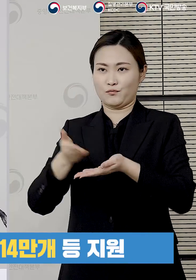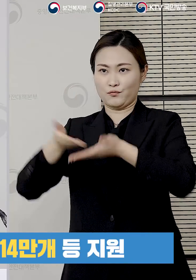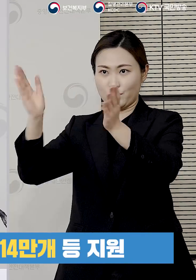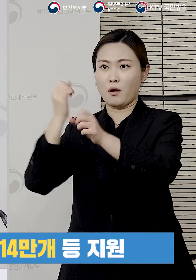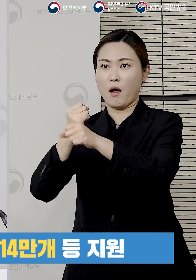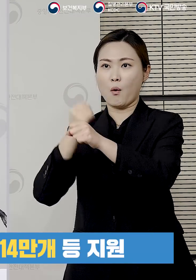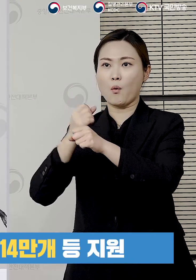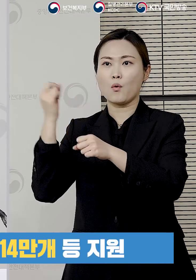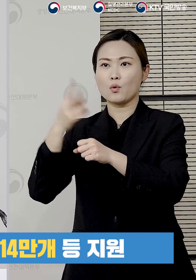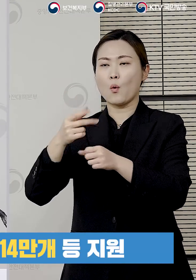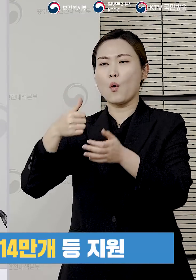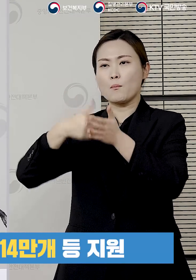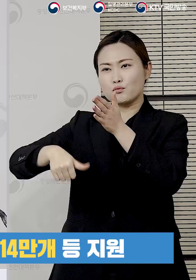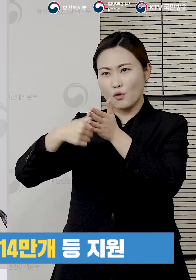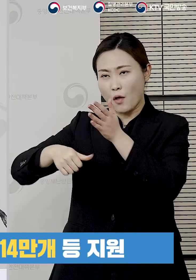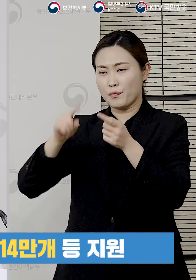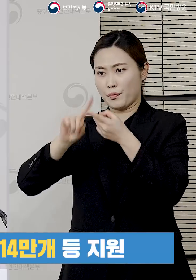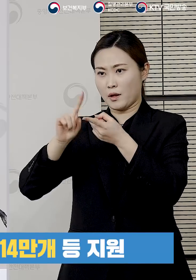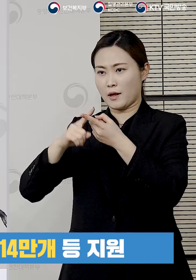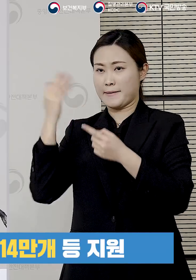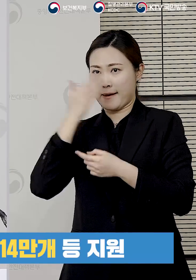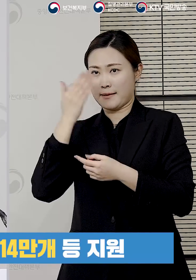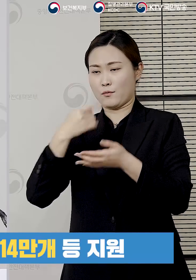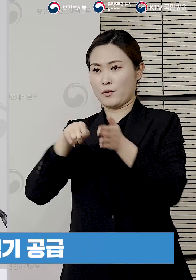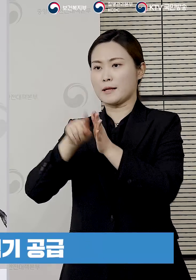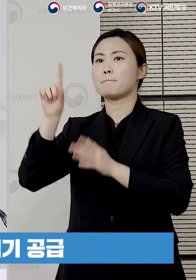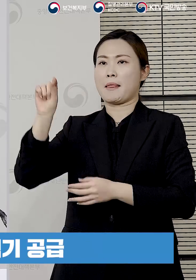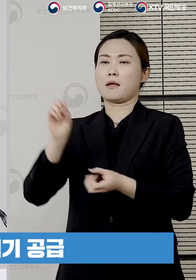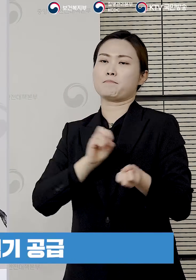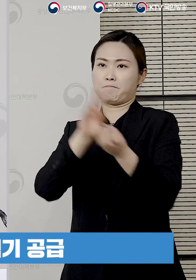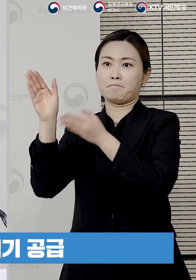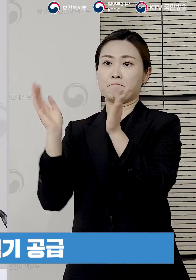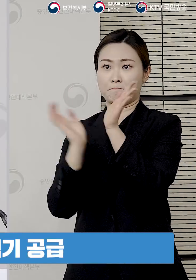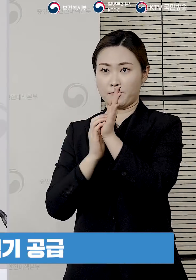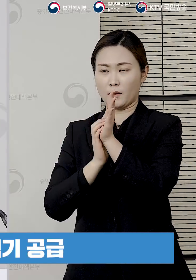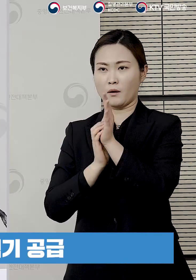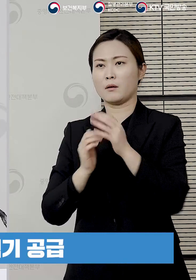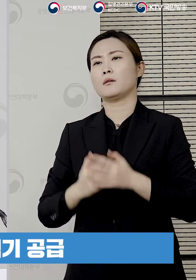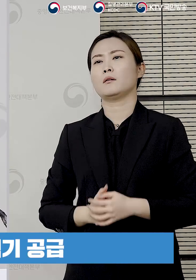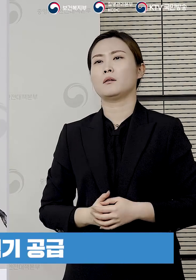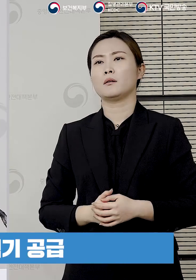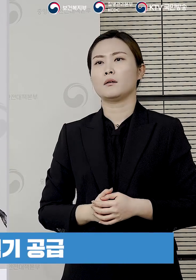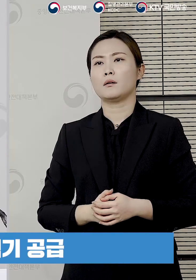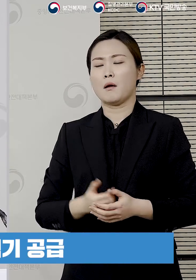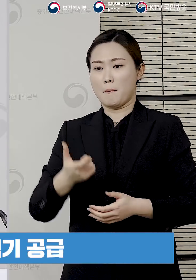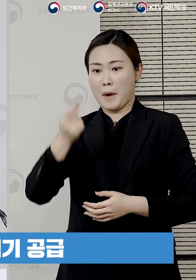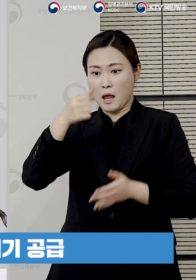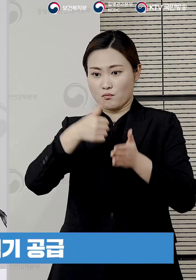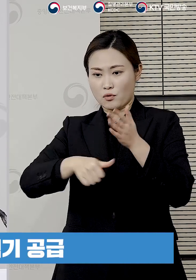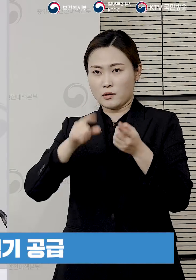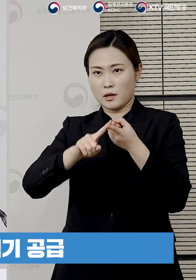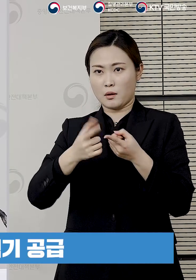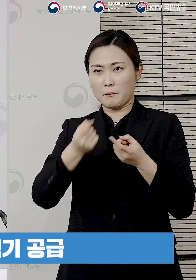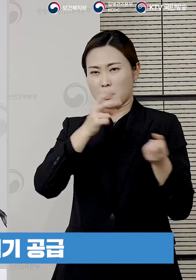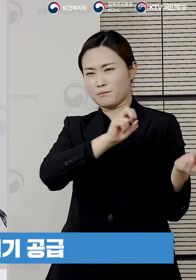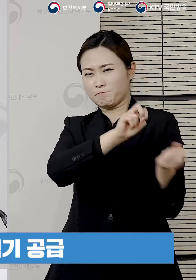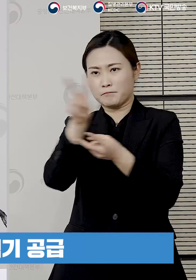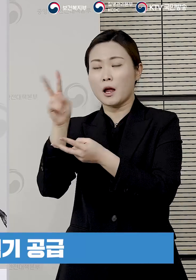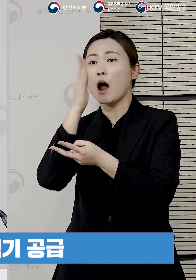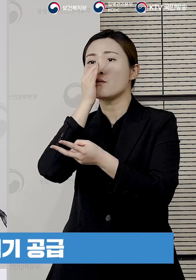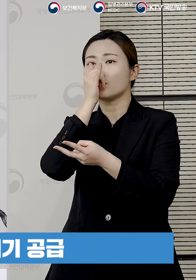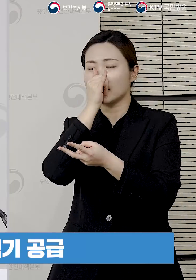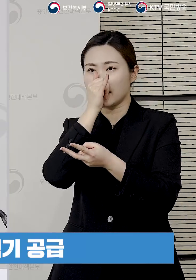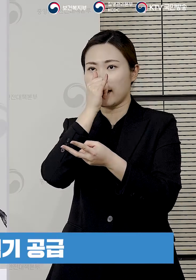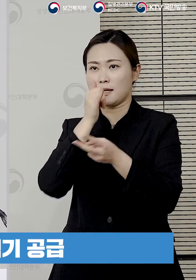자가격리 위생키트 1만여 개 등을 우선 지원하였고 방역 물품 장비가 최대한 신속하게 전달될 수